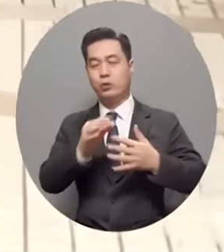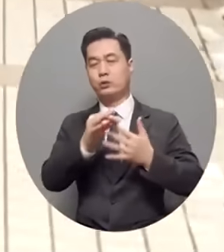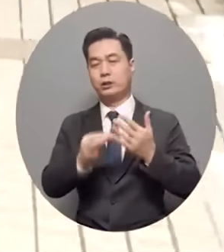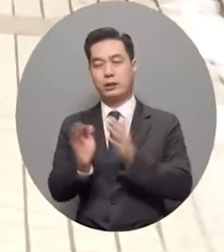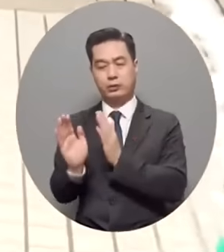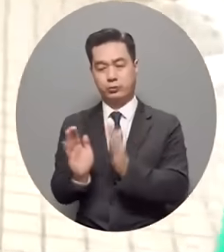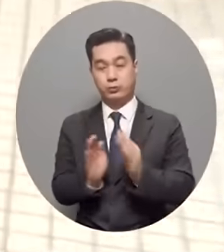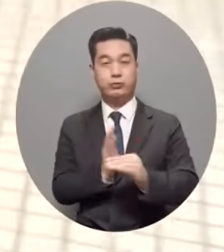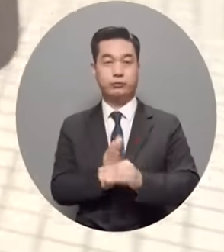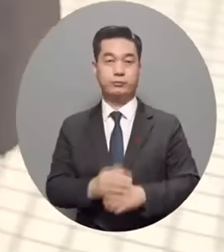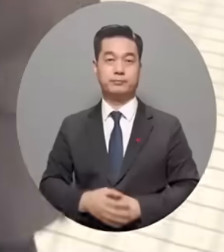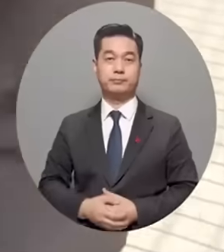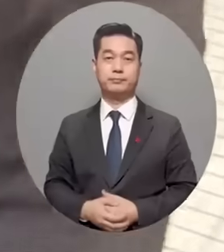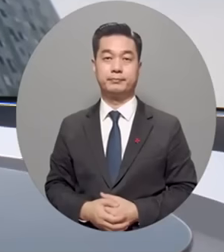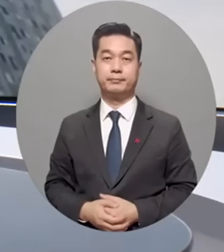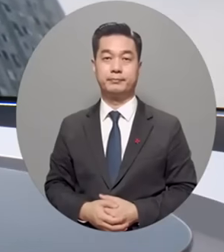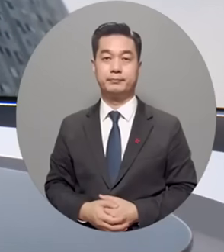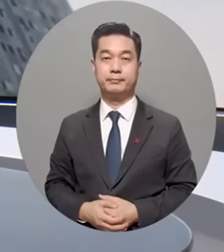뉴스 차현진입니다.